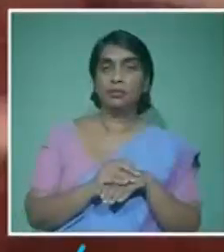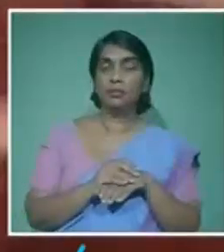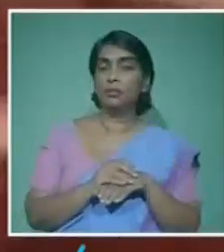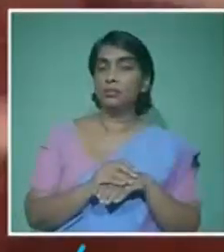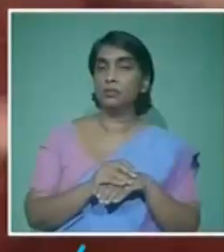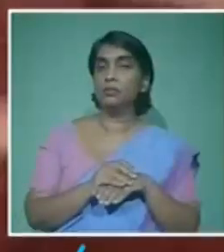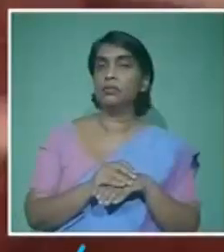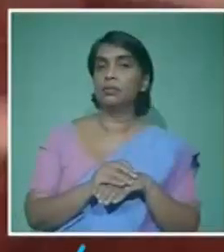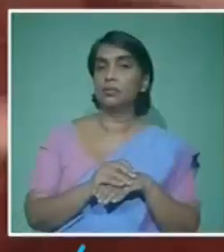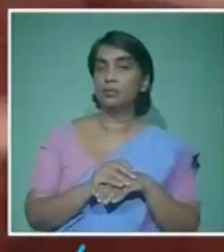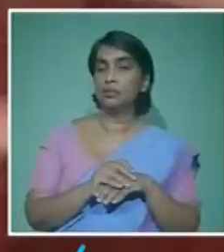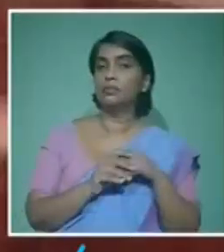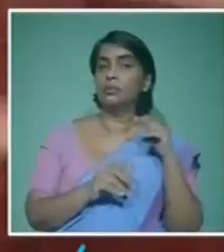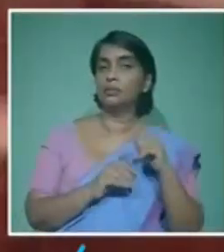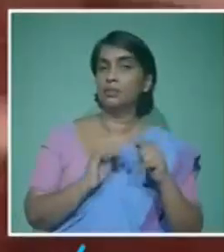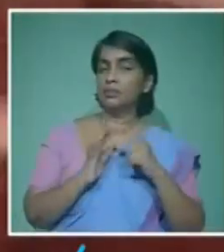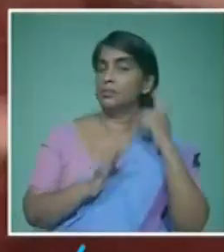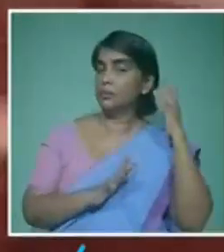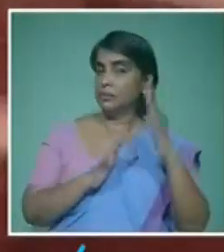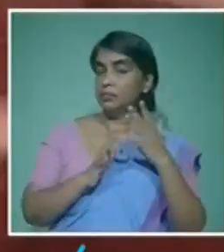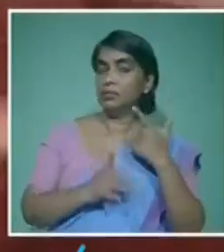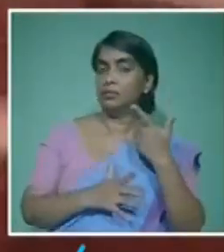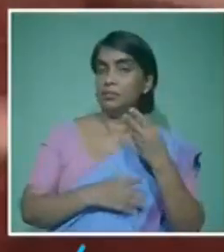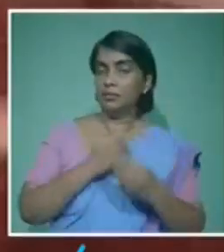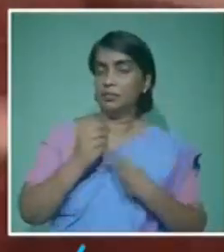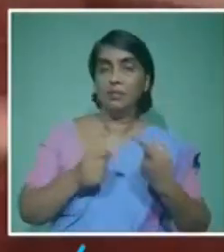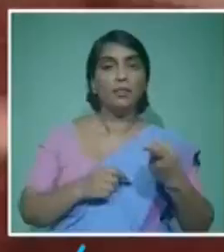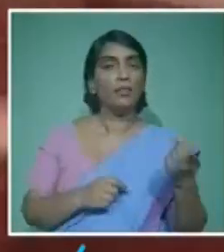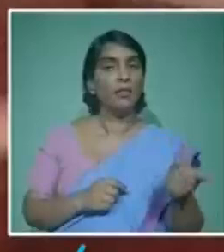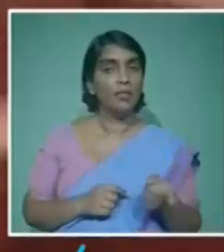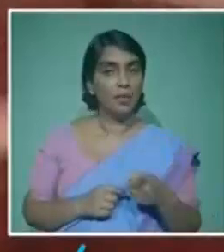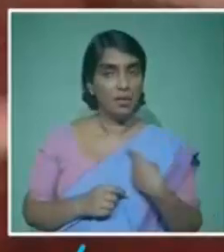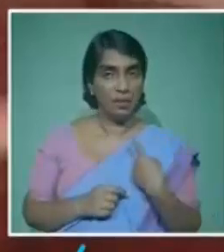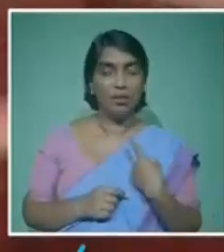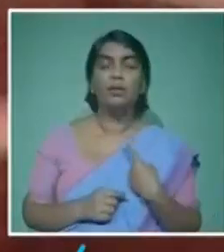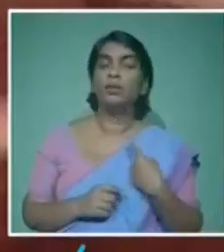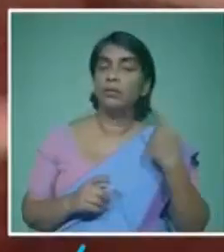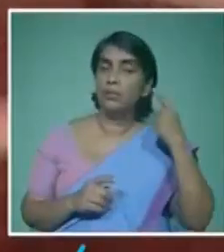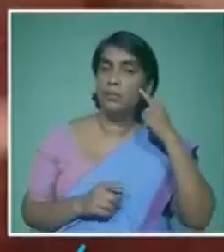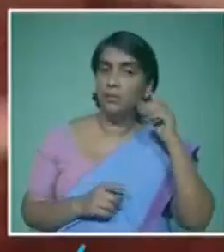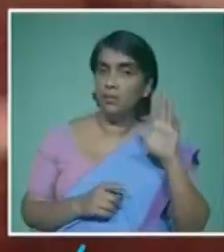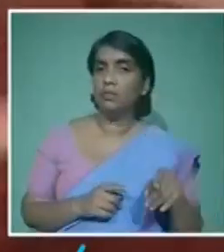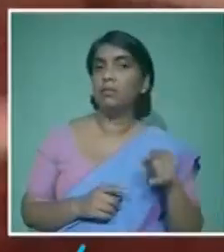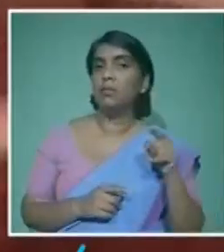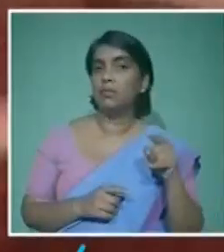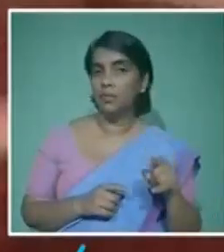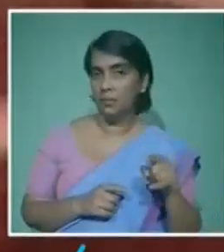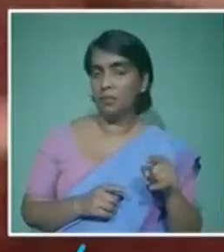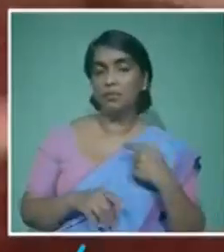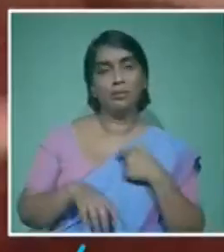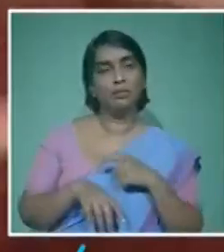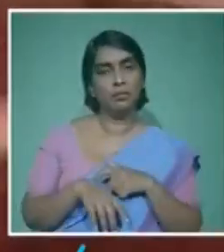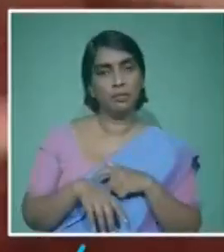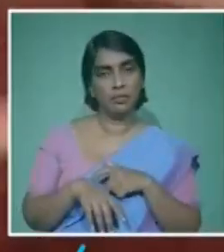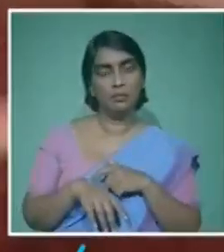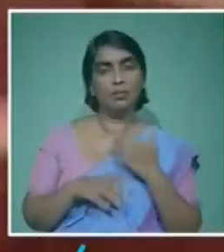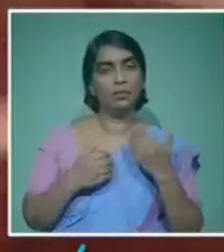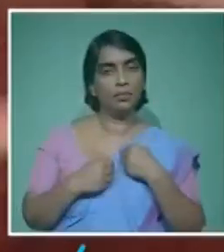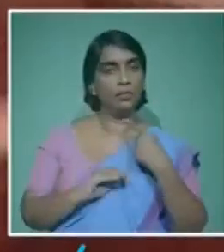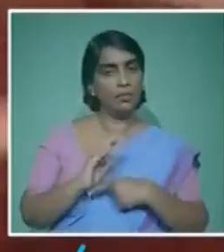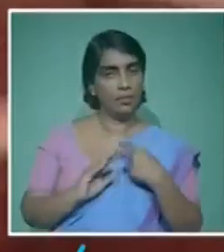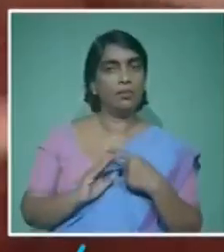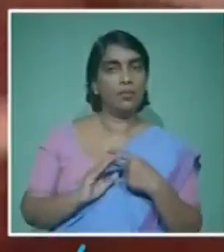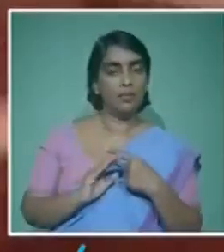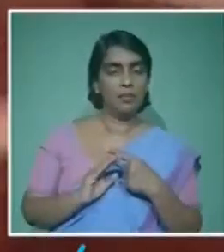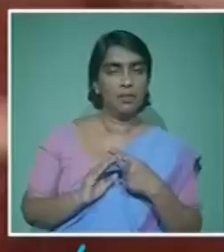பிரகடனப்படுத்தப்பட்டது. அதே நாட்டிலிருந்தே இன்று நமது கடத்தொழிலாளர்களுக்கும் கடல் வளத்திற்கும் பிரச்சனைகள் ஏற்படுத்துவது என்பது